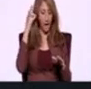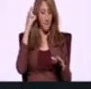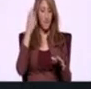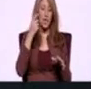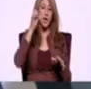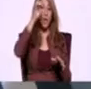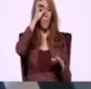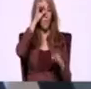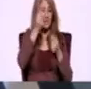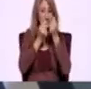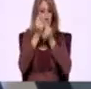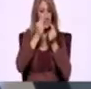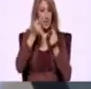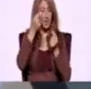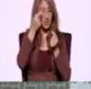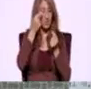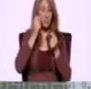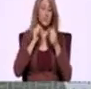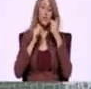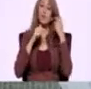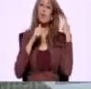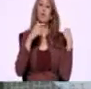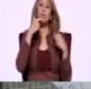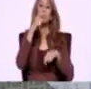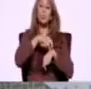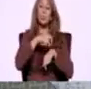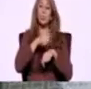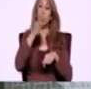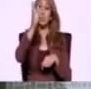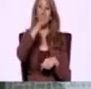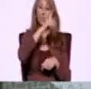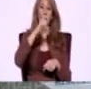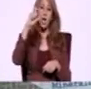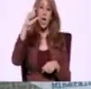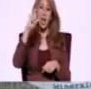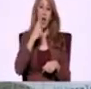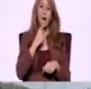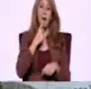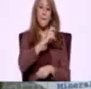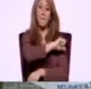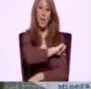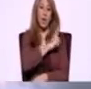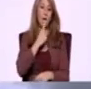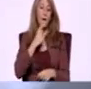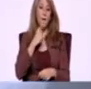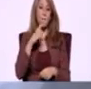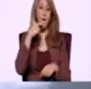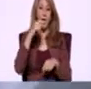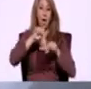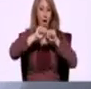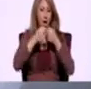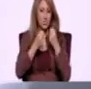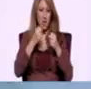العدسة من خلال القوافل الطبية. وتبرعت مستشفى الهلال الأحمر بالكشف المجاني بجانب عمليات كسور